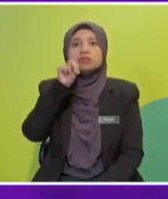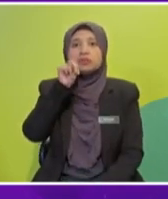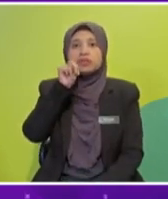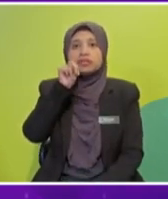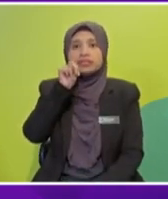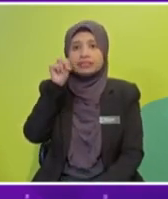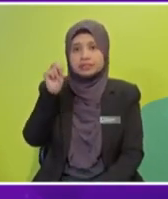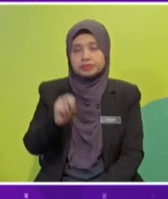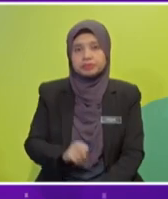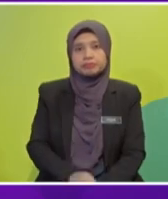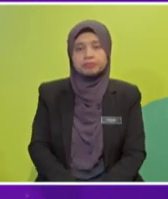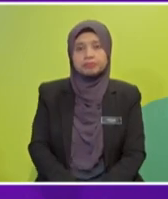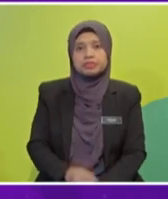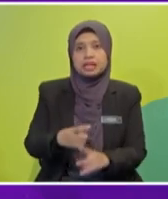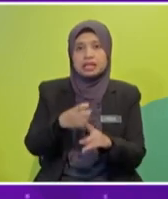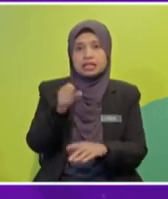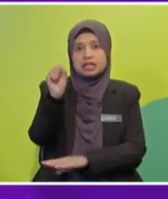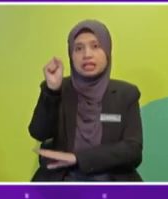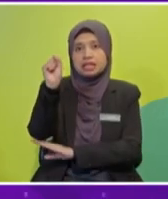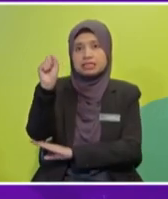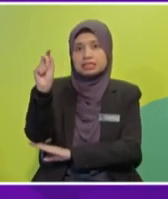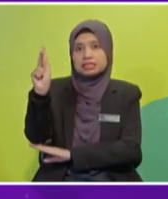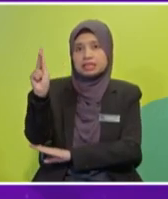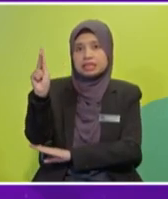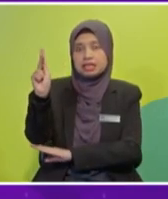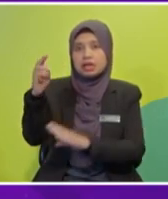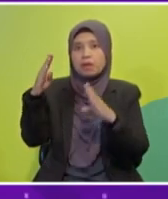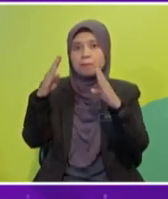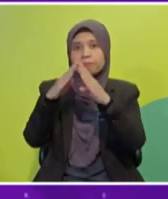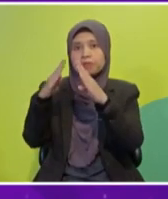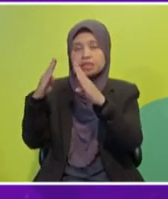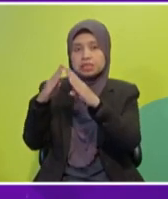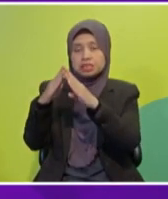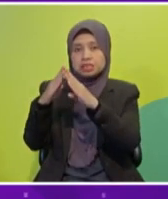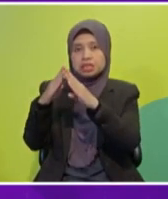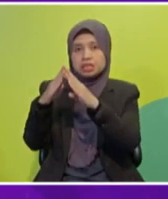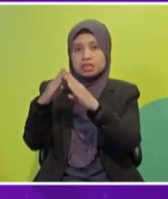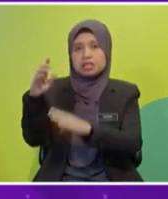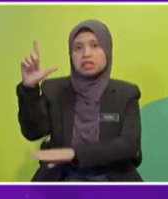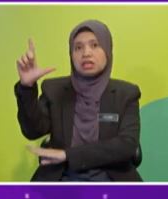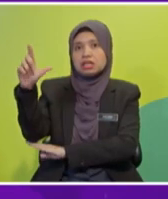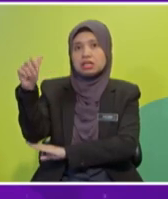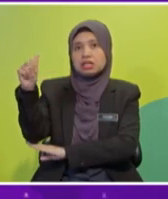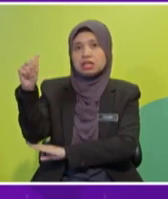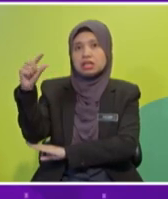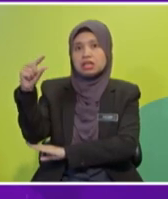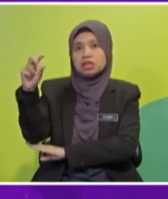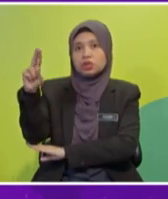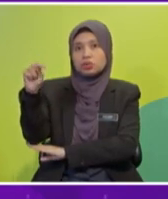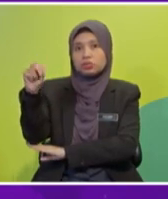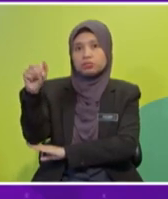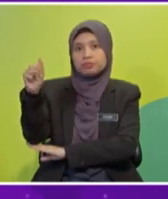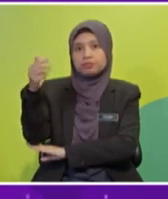binti Zul Azri dari SK Bandar Laguna Merbok Kedah. Hai, assalamualaikum. Sihat Uzma?